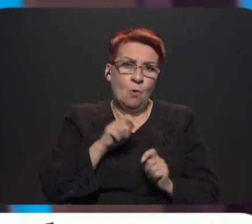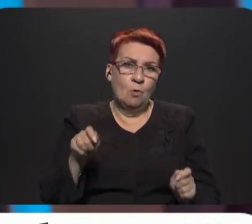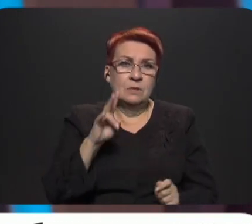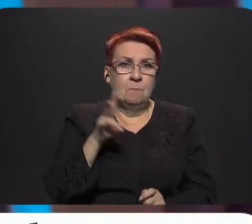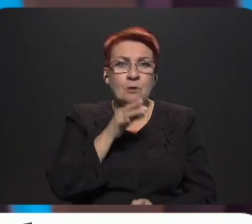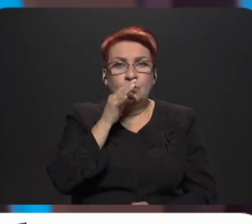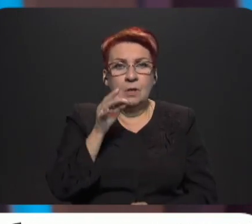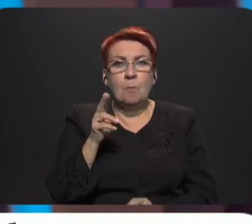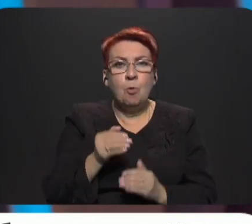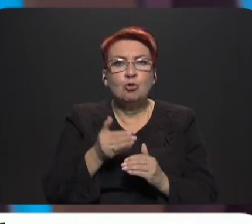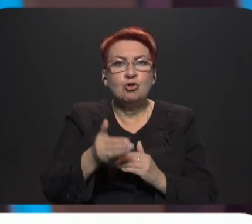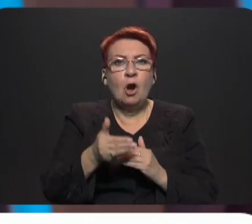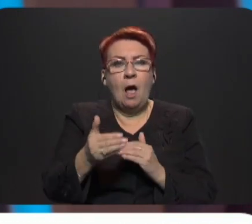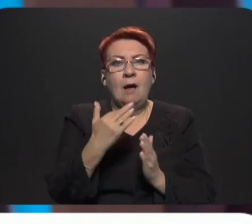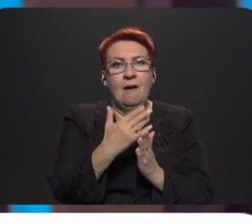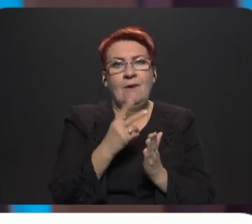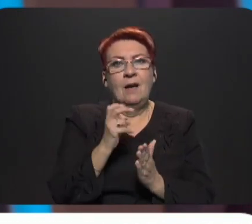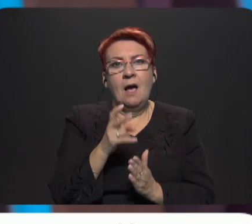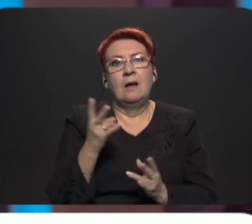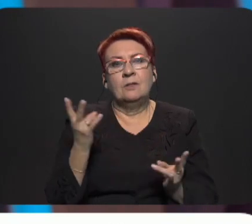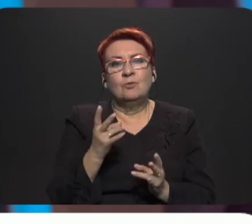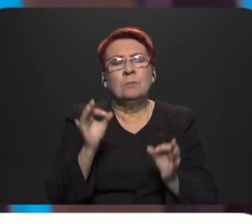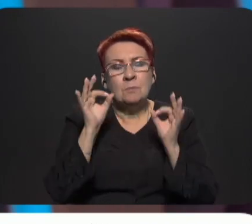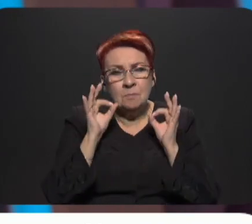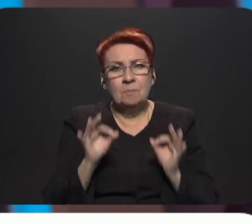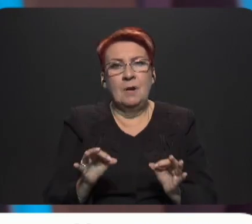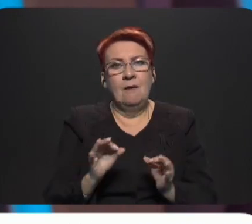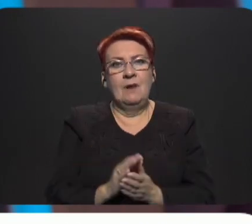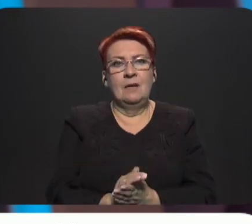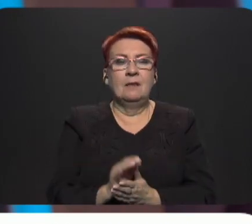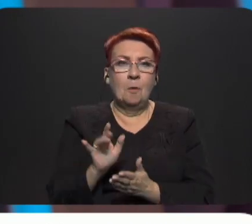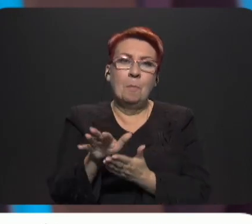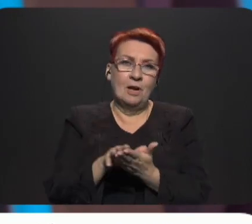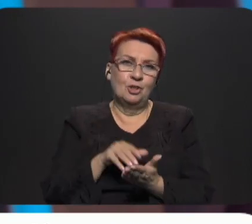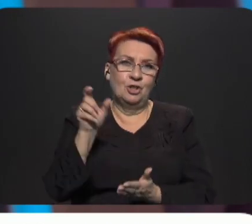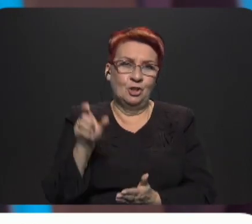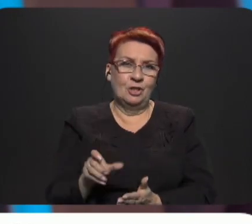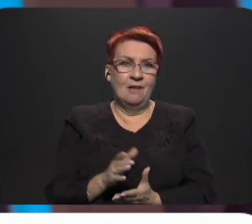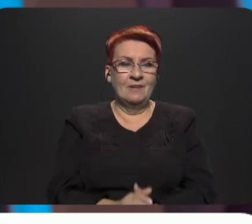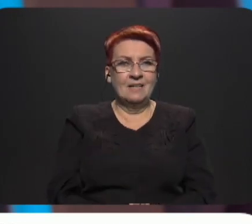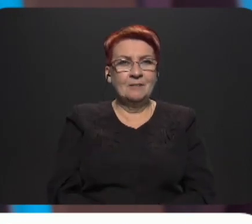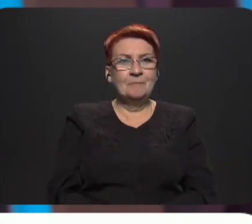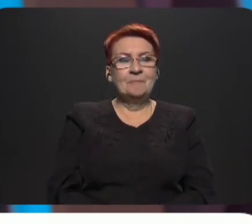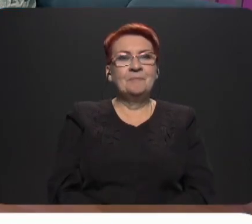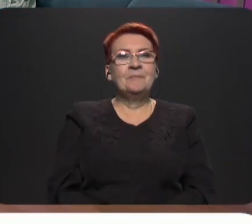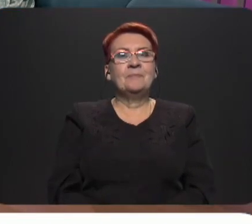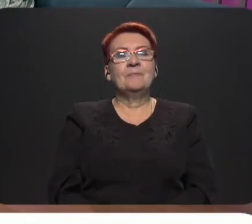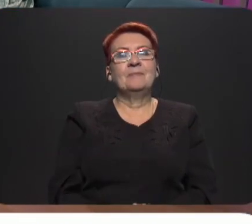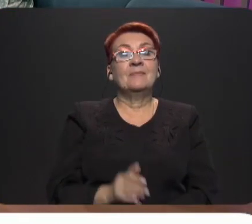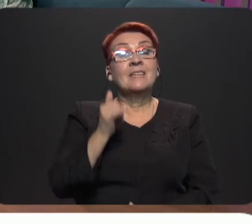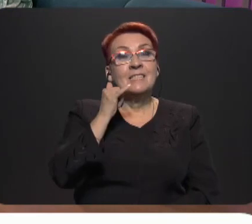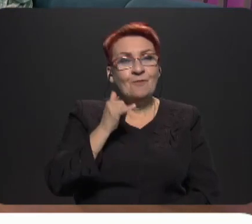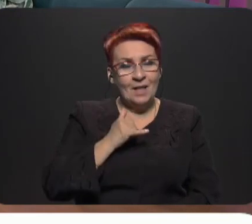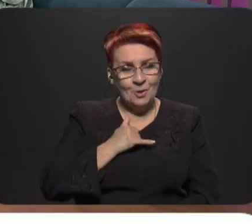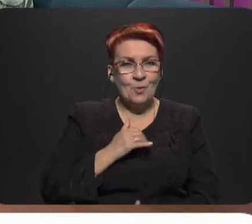дал буквально пошаговую инструкцию, как можно прийти к своей цели, а именно прощению человека. Батюшка, у нас есть еще один дозвонившийся к